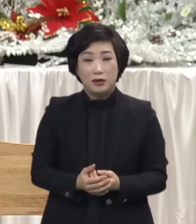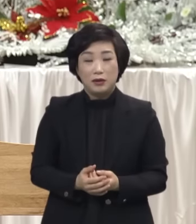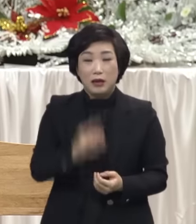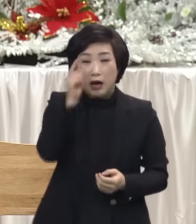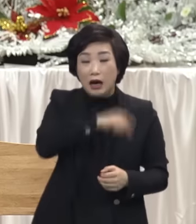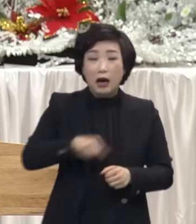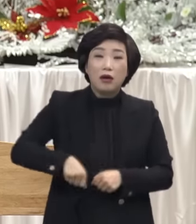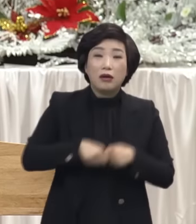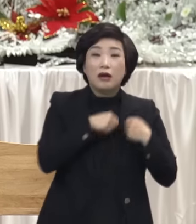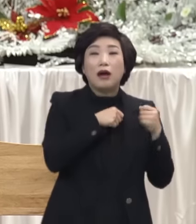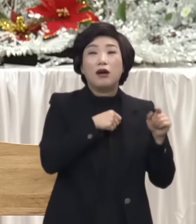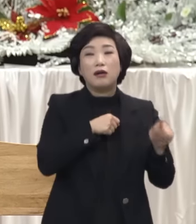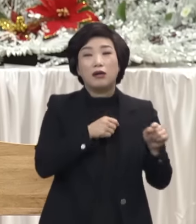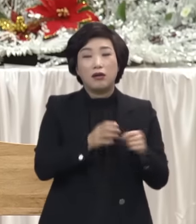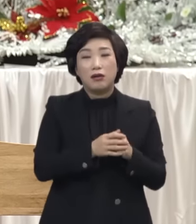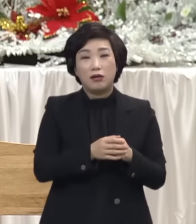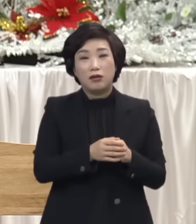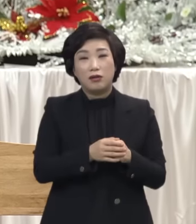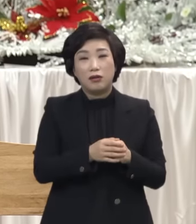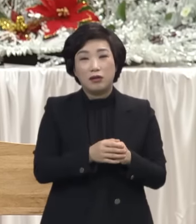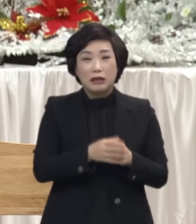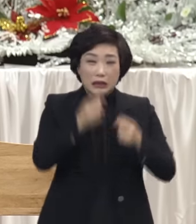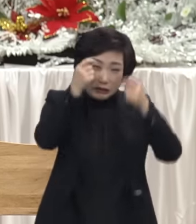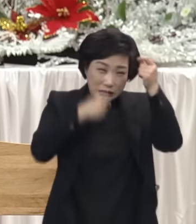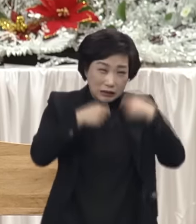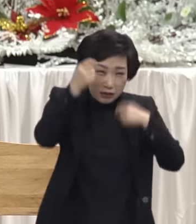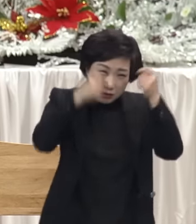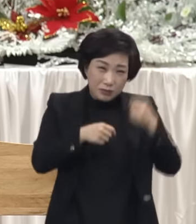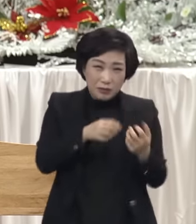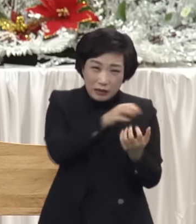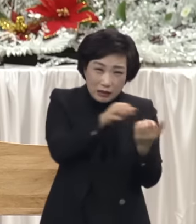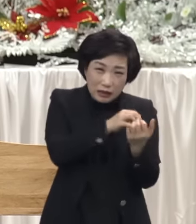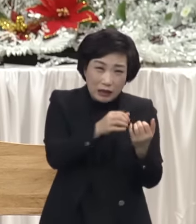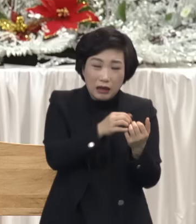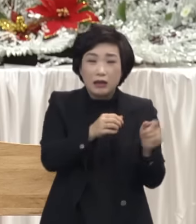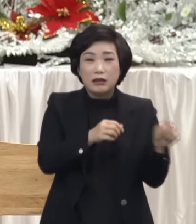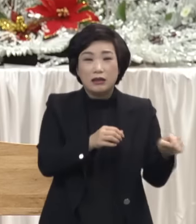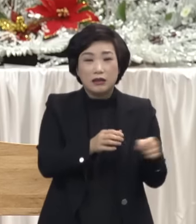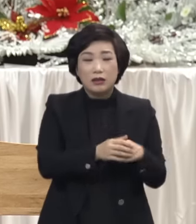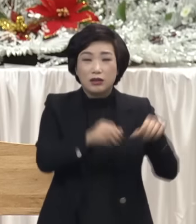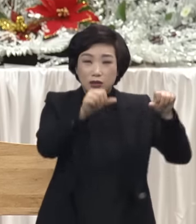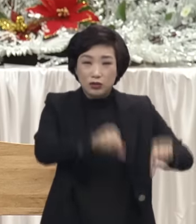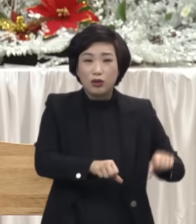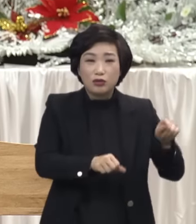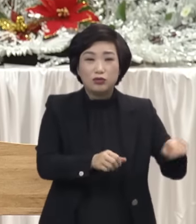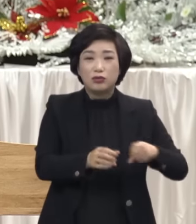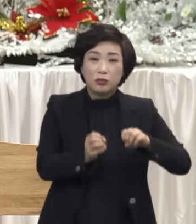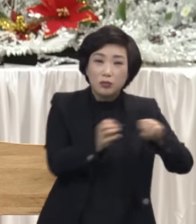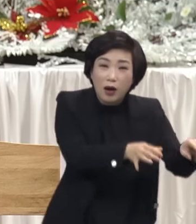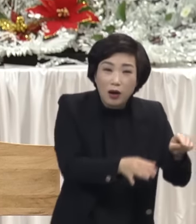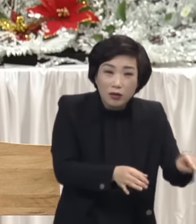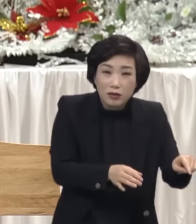악하고 게을러 자기를 슬피 울며 이를 가는 주주로 내던지는